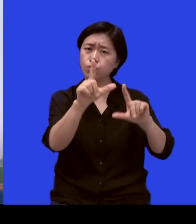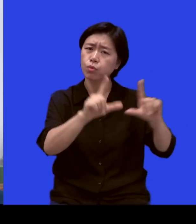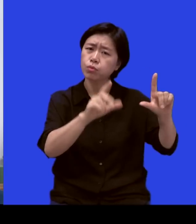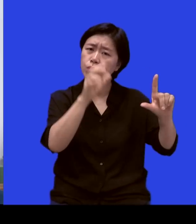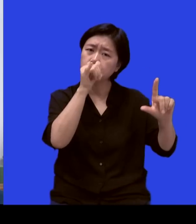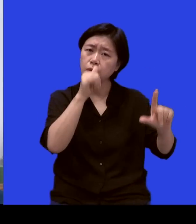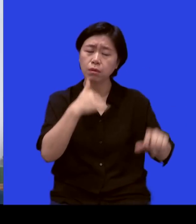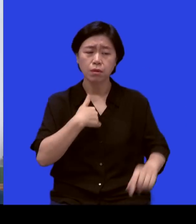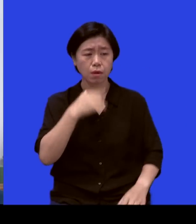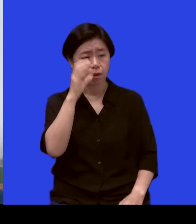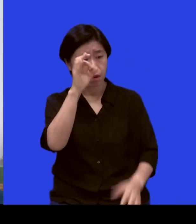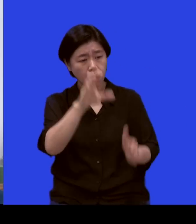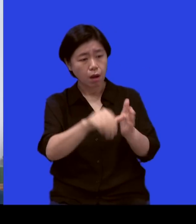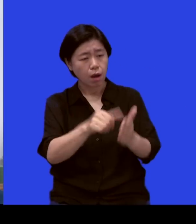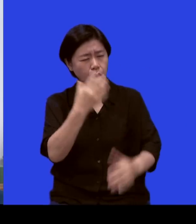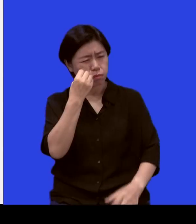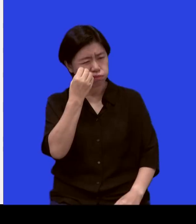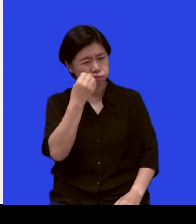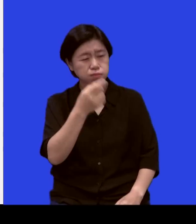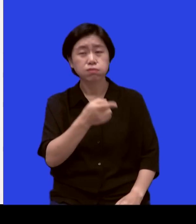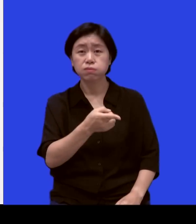좀 이상하게 보이더라고요.